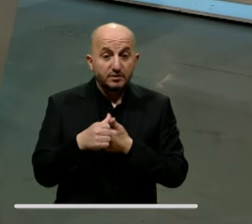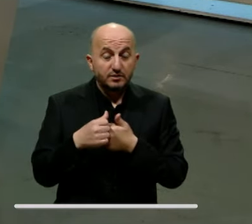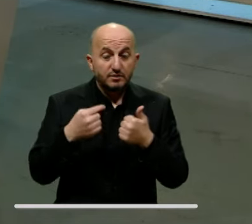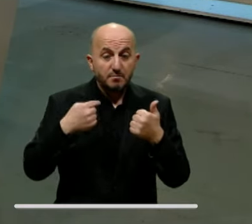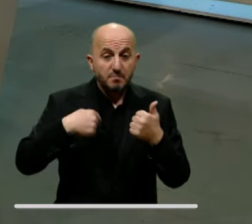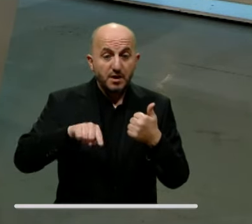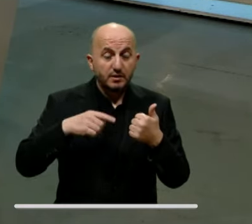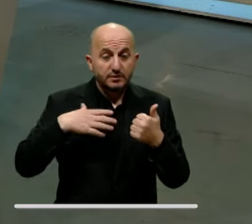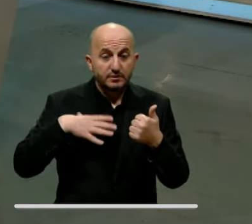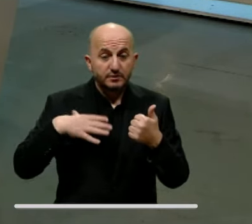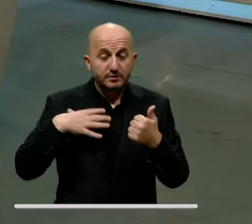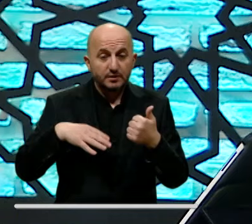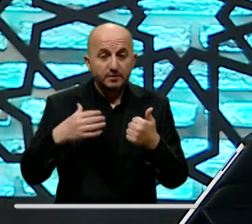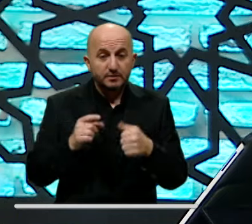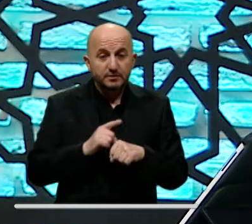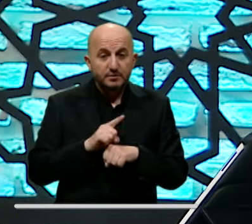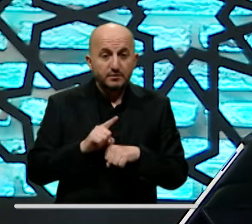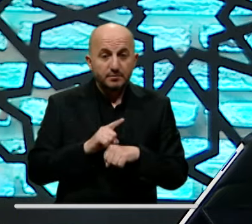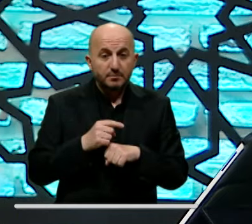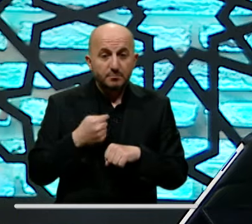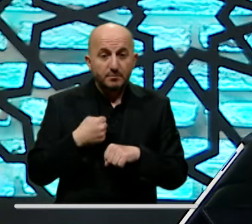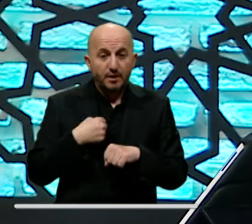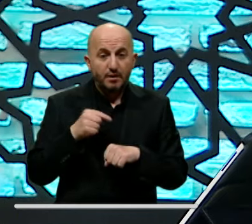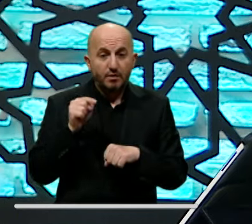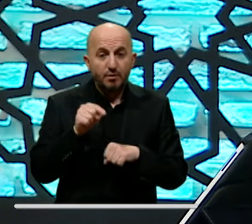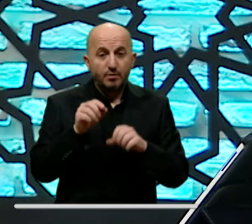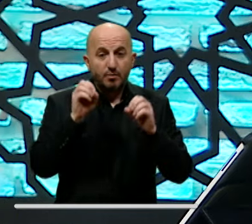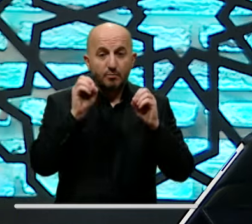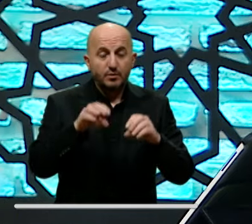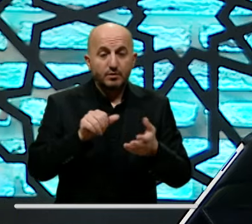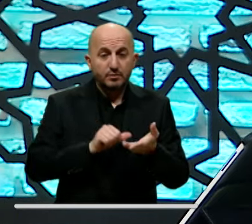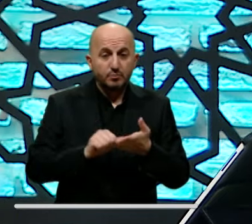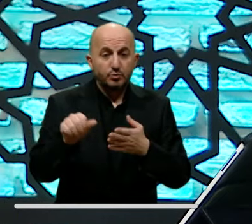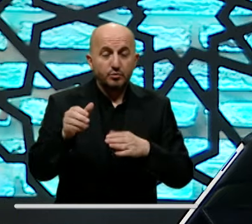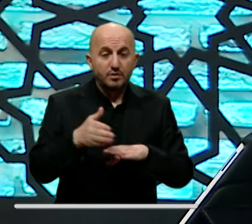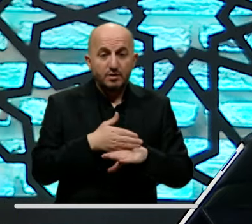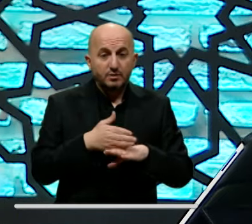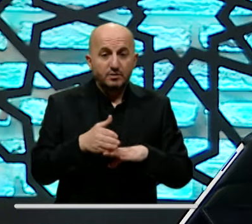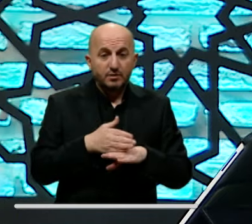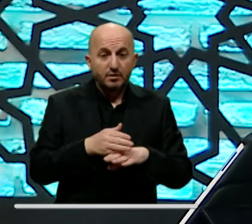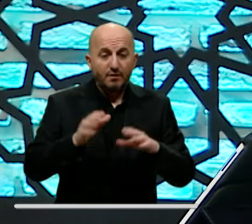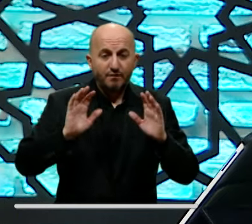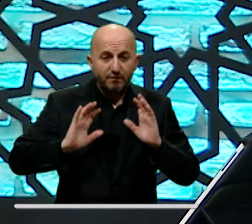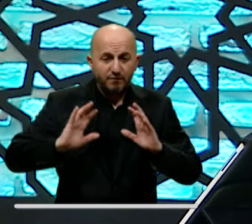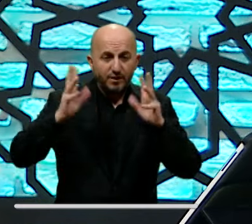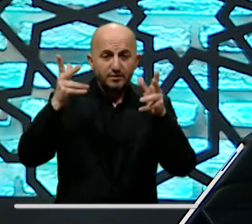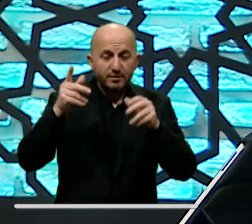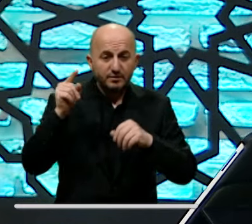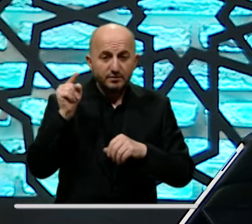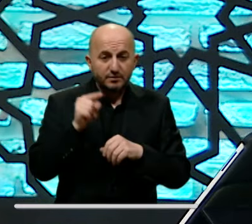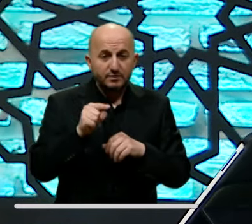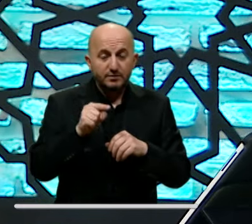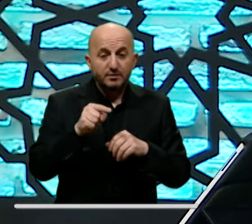istediğinde eşine Benim oraya bıraktığım tüm eşyalar fazlasıyla